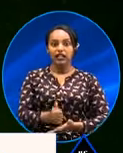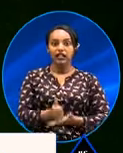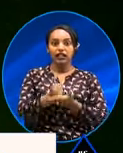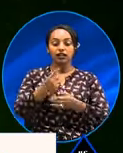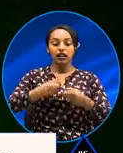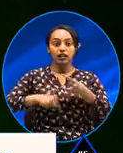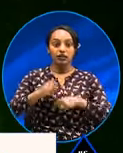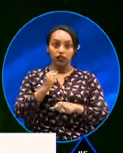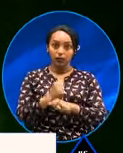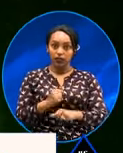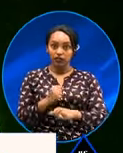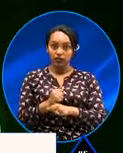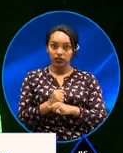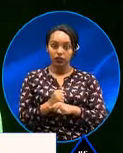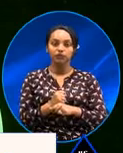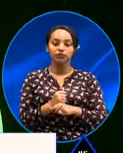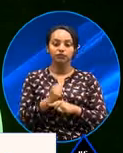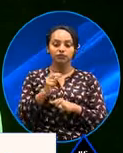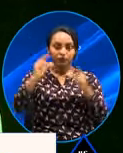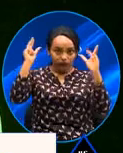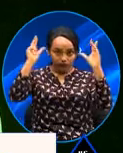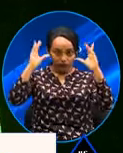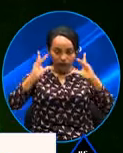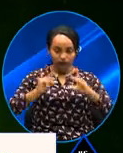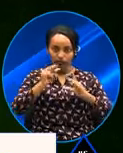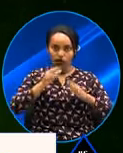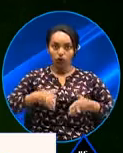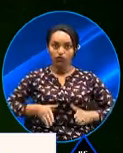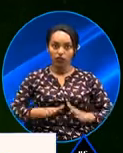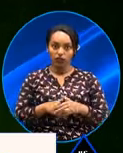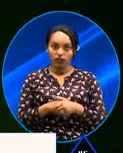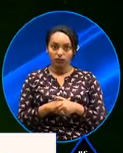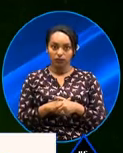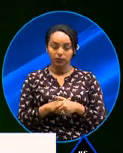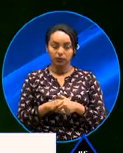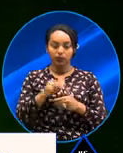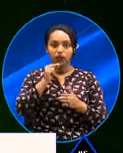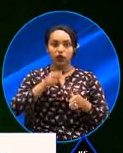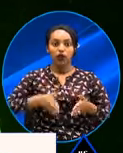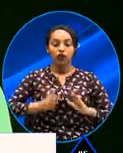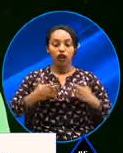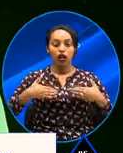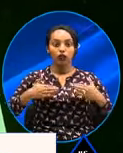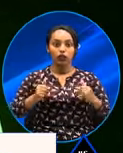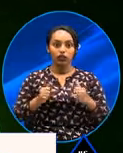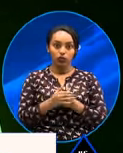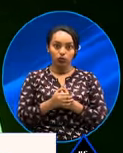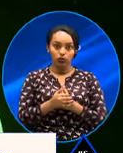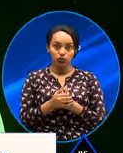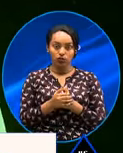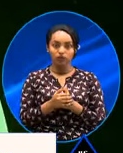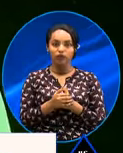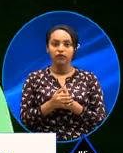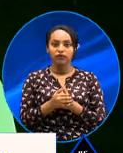እየረዳን የመጣንበት ስራ በክረምት በጎ ፈቃድም የበጎ ፈቃድ ወጣቶችን